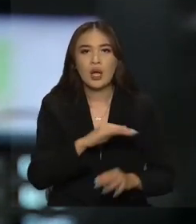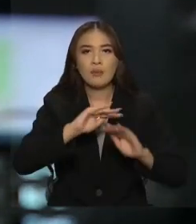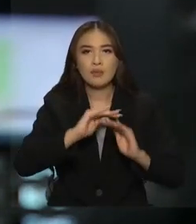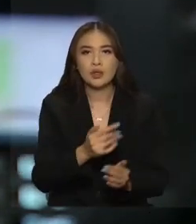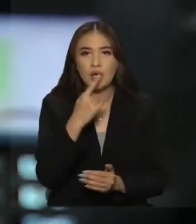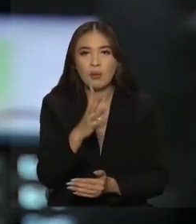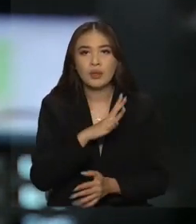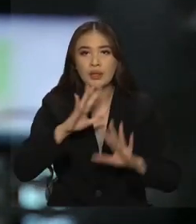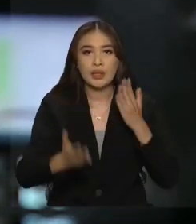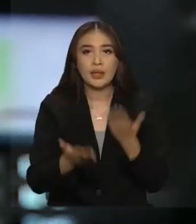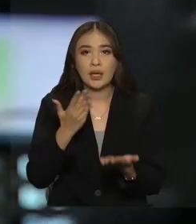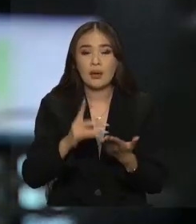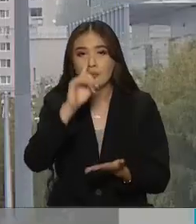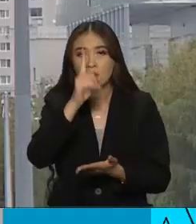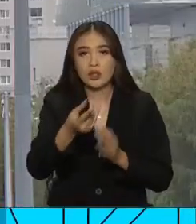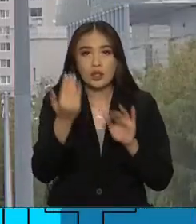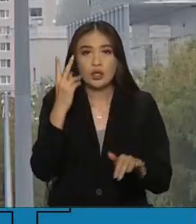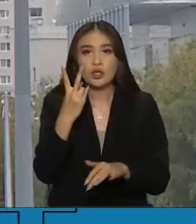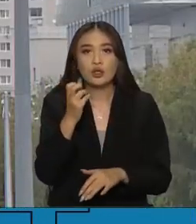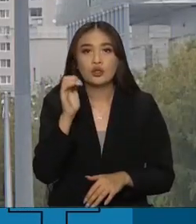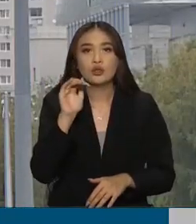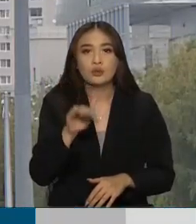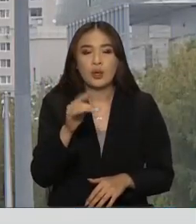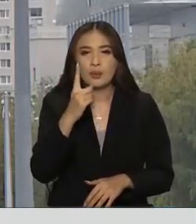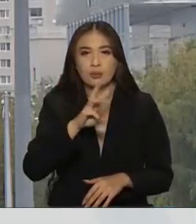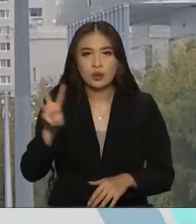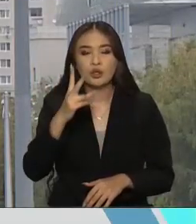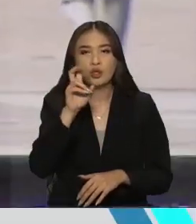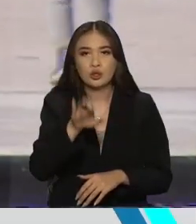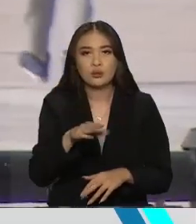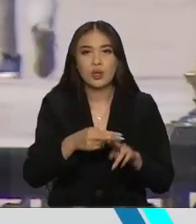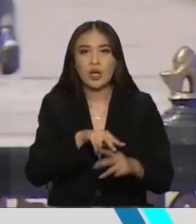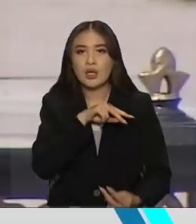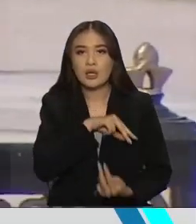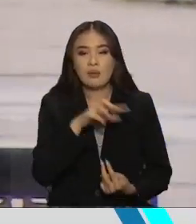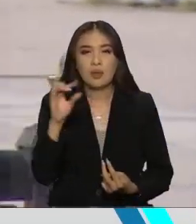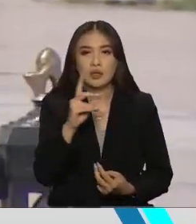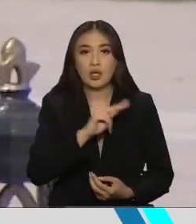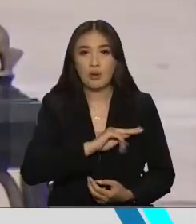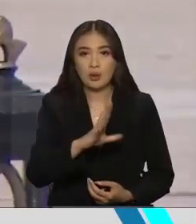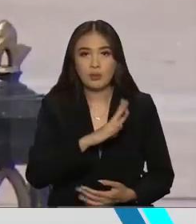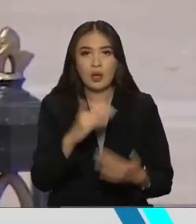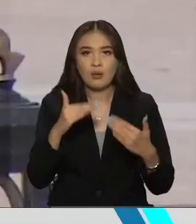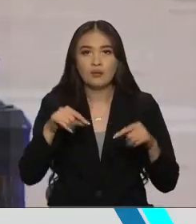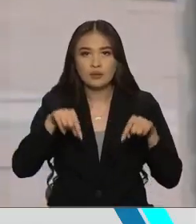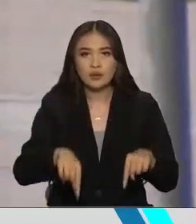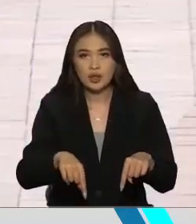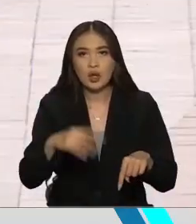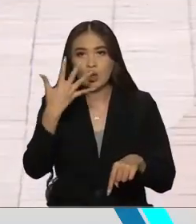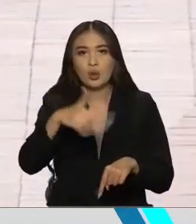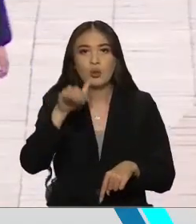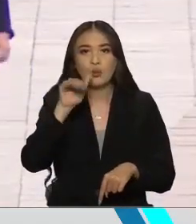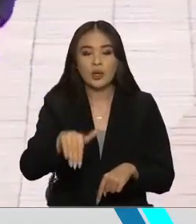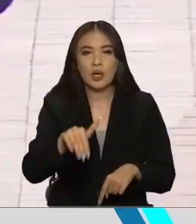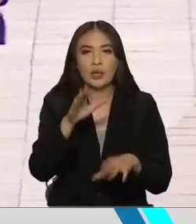Егер 2 жыл бұрын 1 миллион 200 мың адам еңбек келісім шартынсыз жұмыс істеп жүрген болса, былтыр бұл сан 50